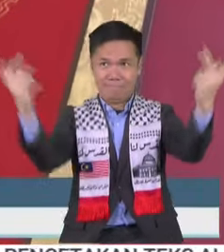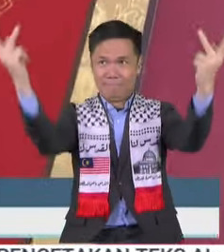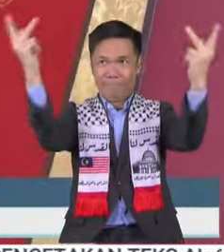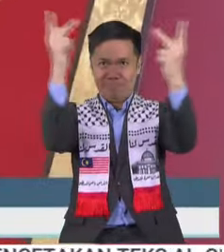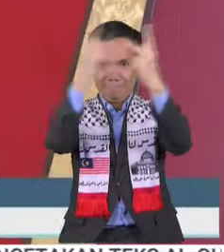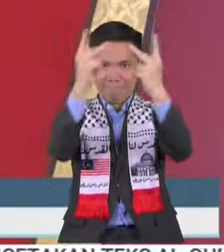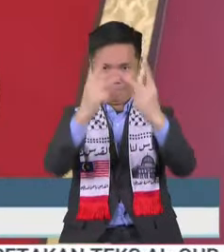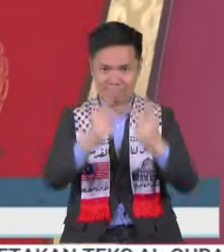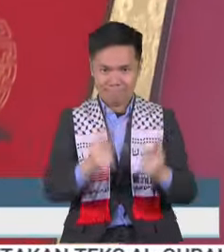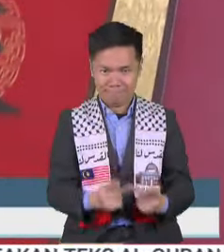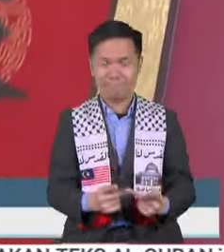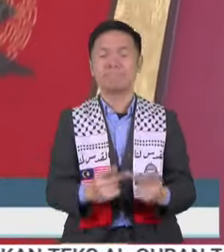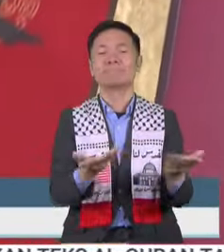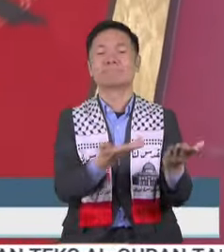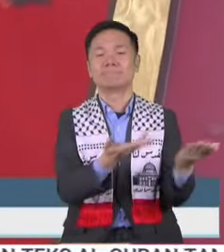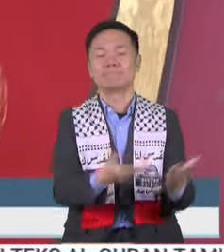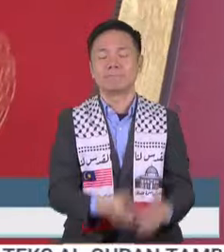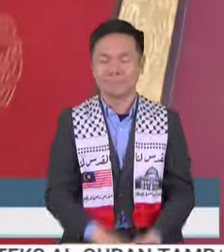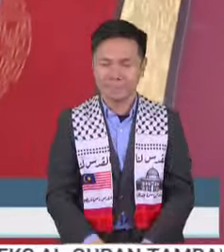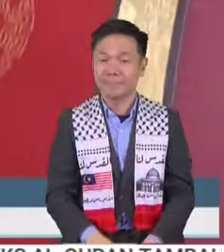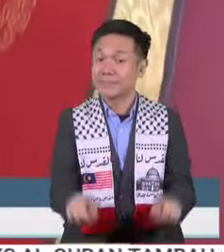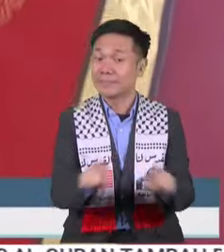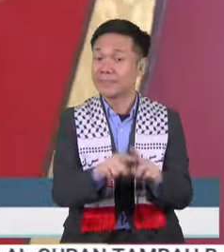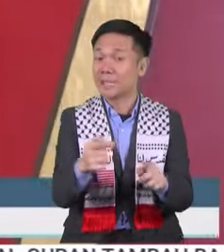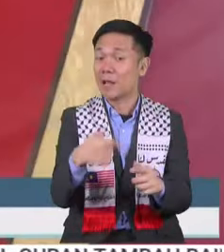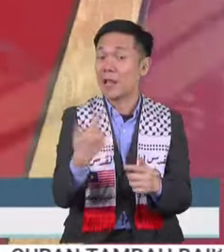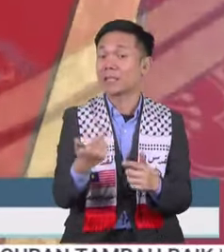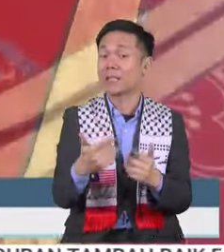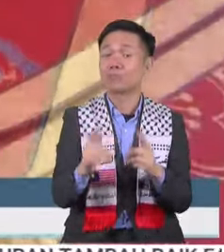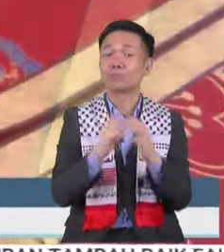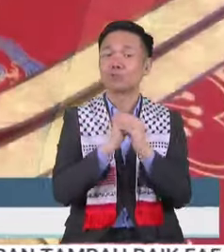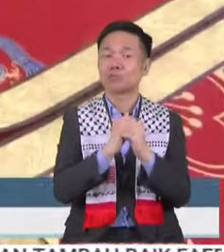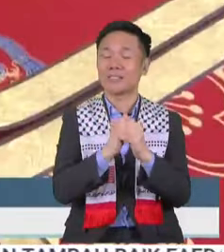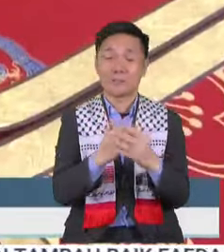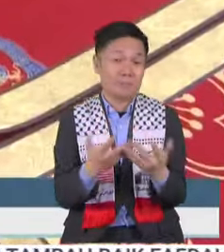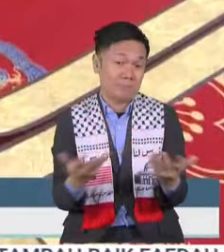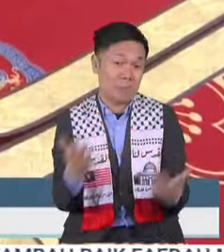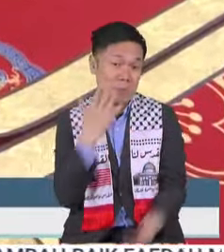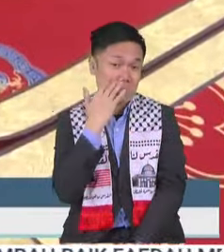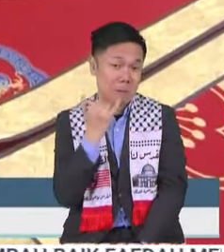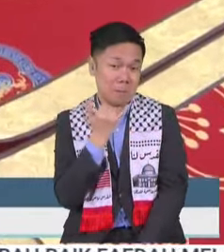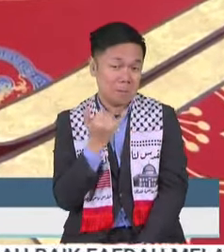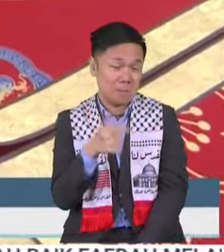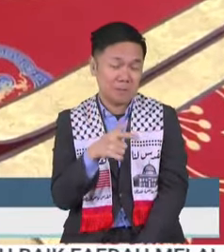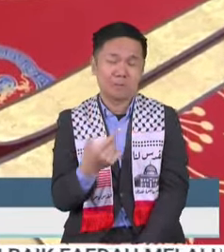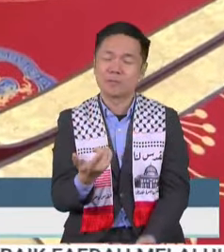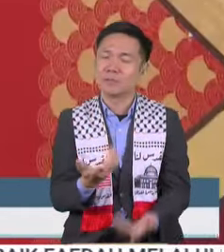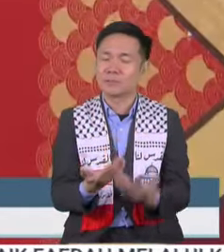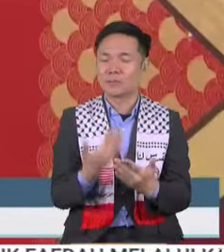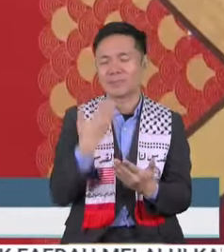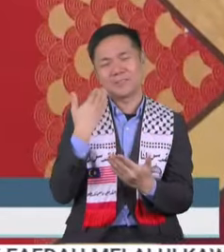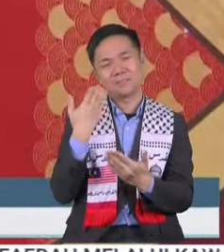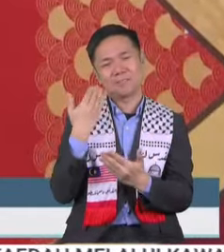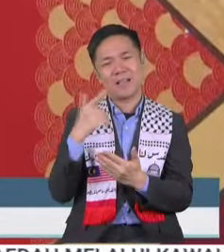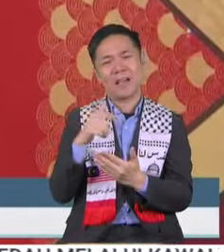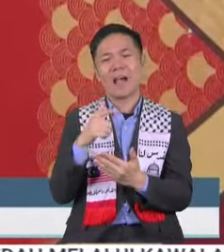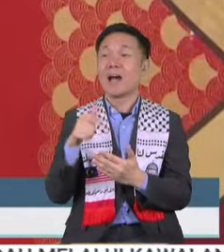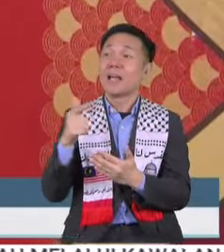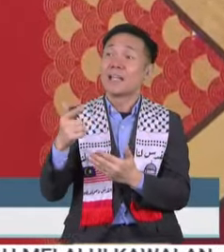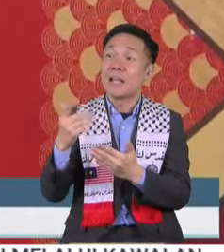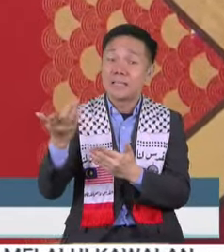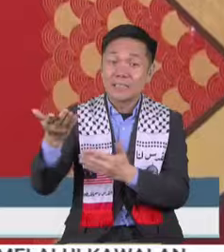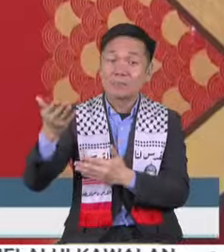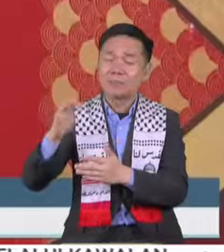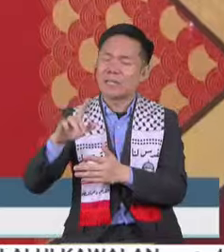Lazimnya Chun Lian ditampal sehari sebelum sambutan perayaan Tahun Baru Cina, menggantikan menyimpan yang lama kepada Chun Lian yang